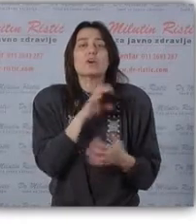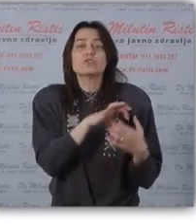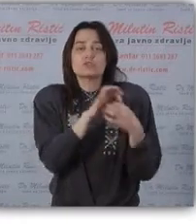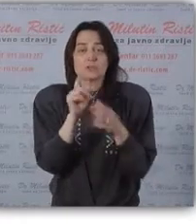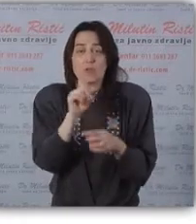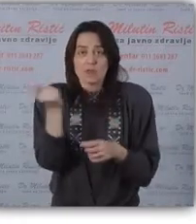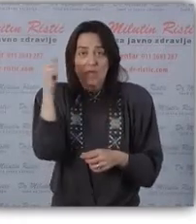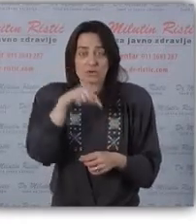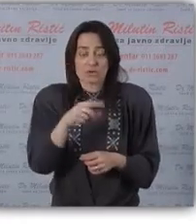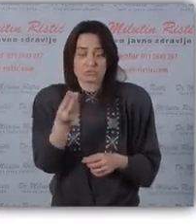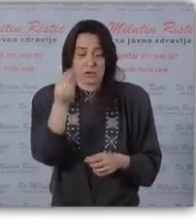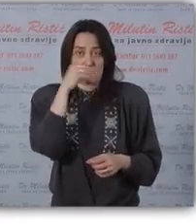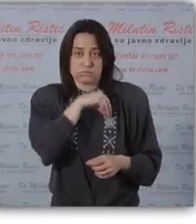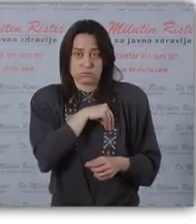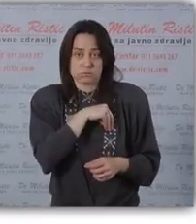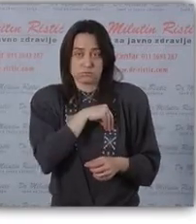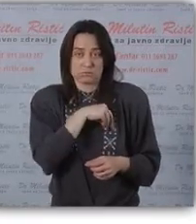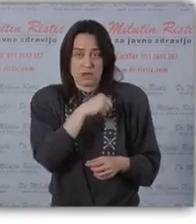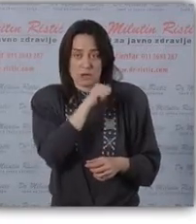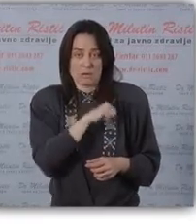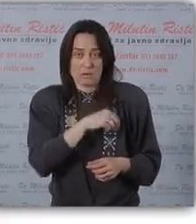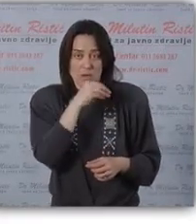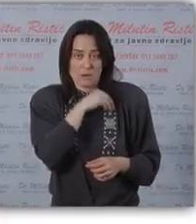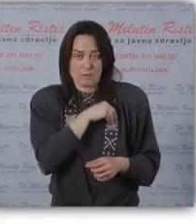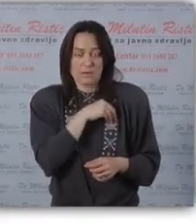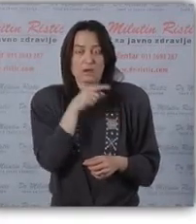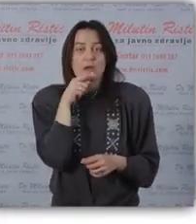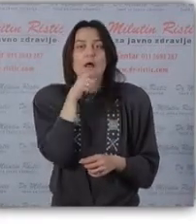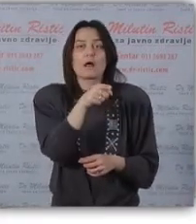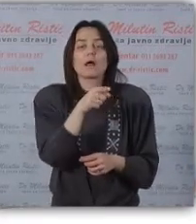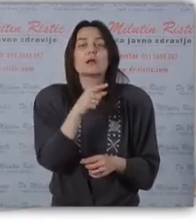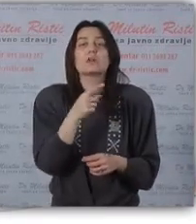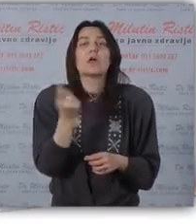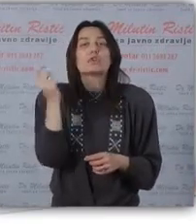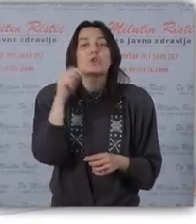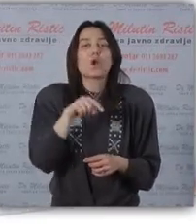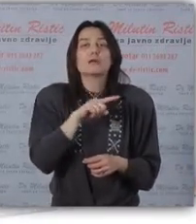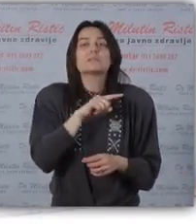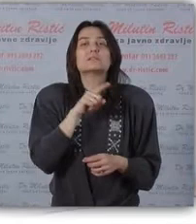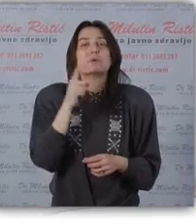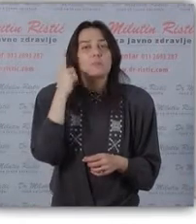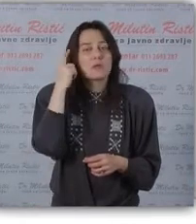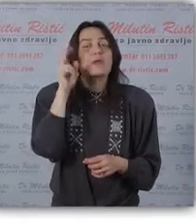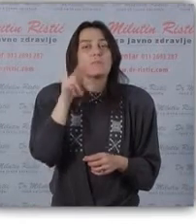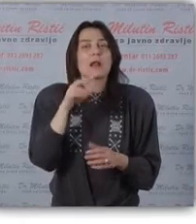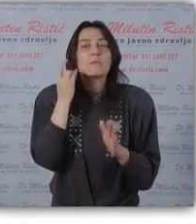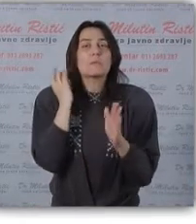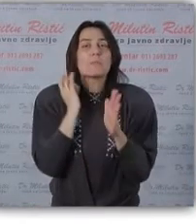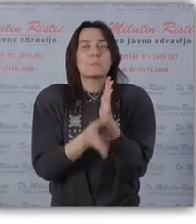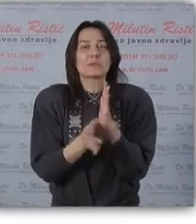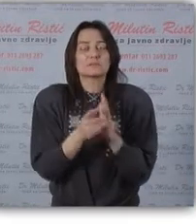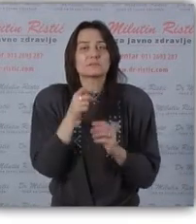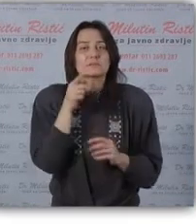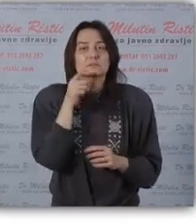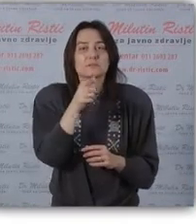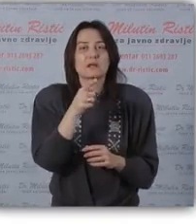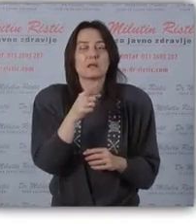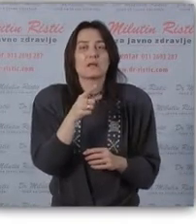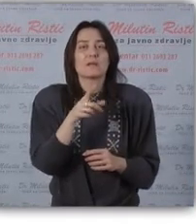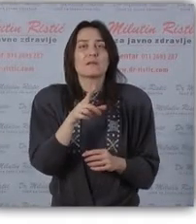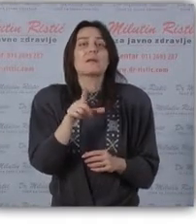koji često, ukoliko ne bi došlo do ugradnje kardioverter defibrilatora, dolazilo bi, znači, imali bi brz